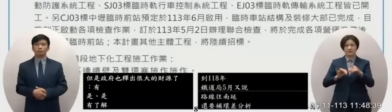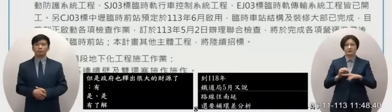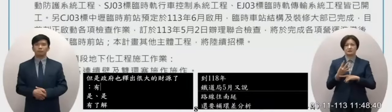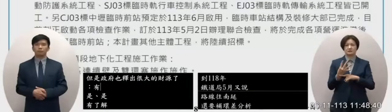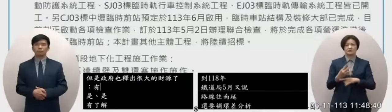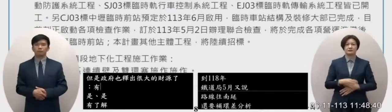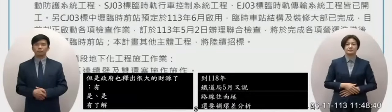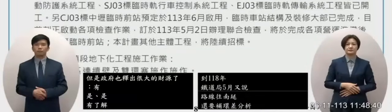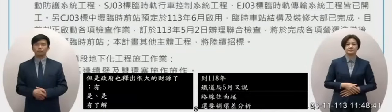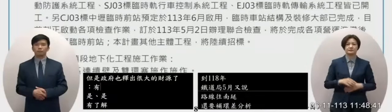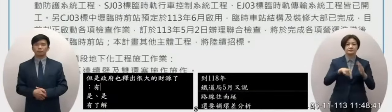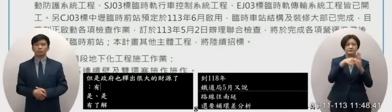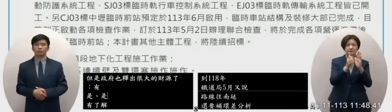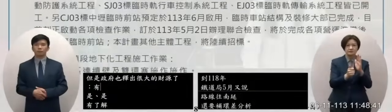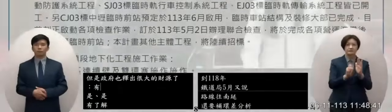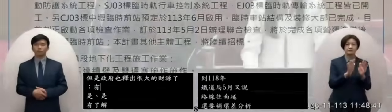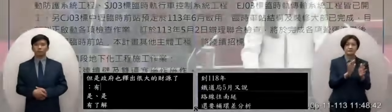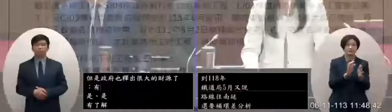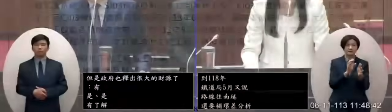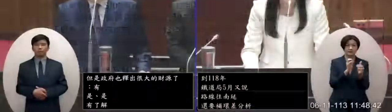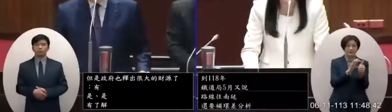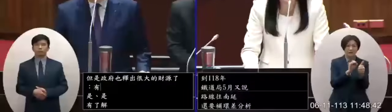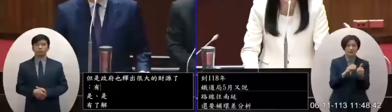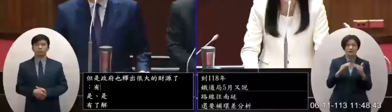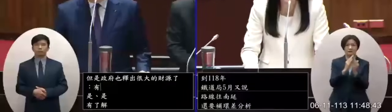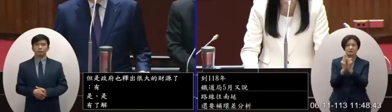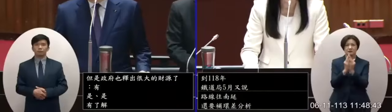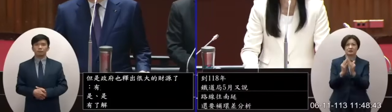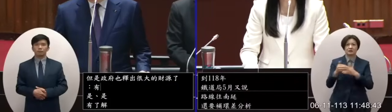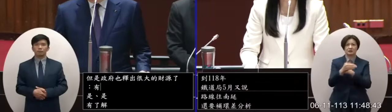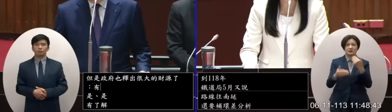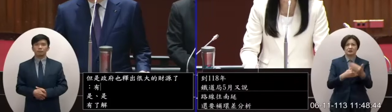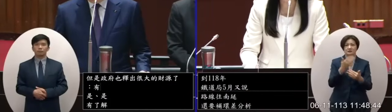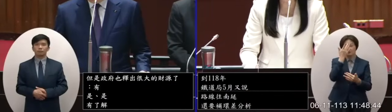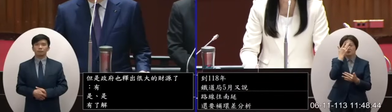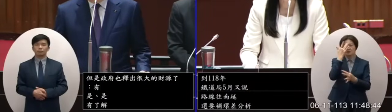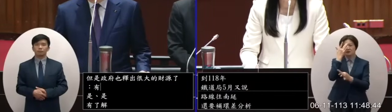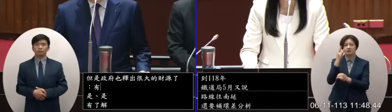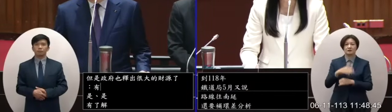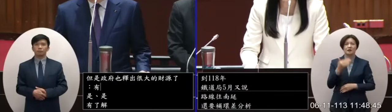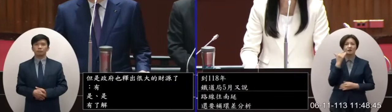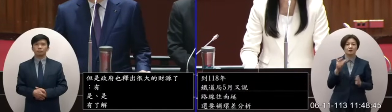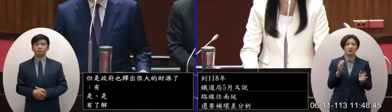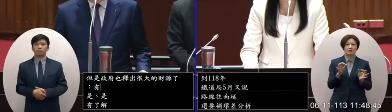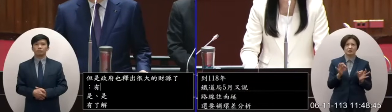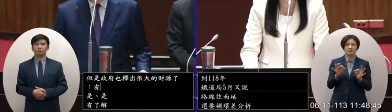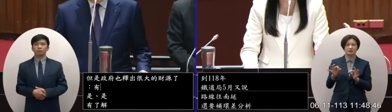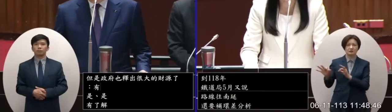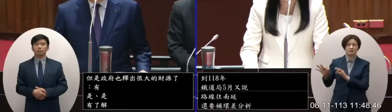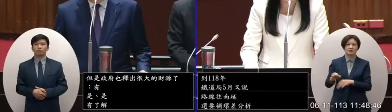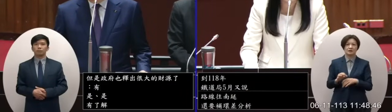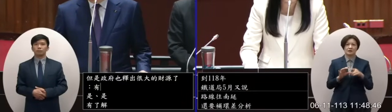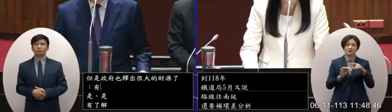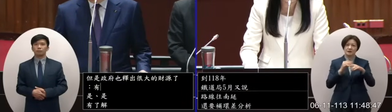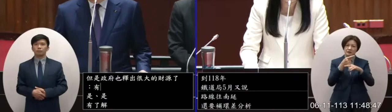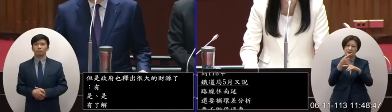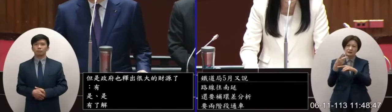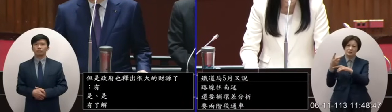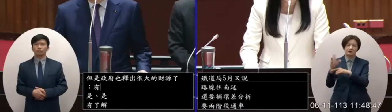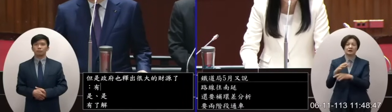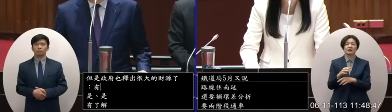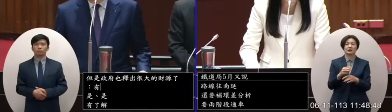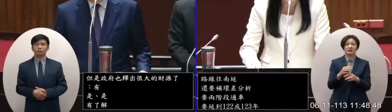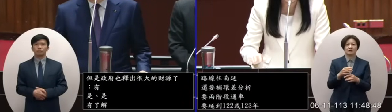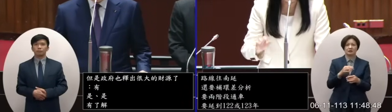所以院长啊，现在我们桃园呢，可以说是交通黑暗期了。你每延宕一天，每落后1%，对我们来说都是苦不堪言